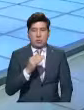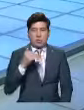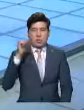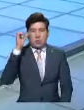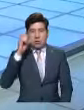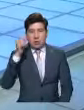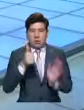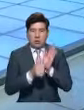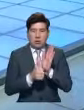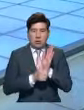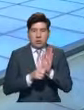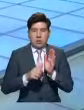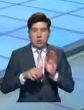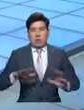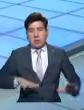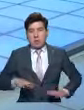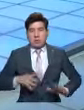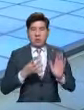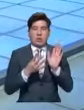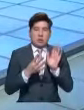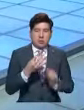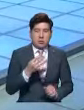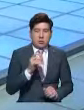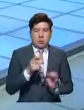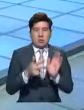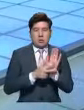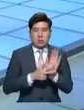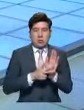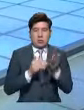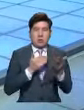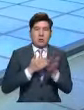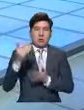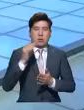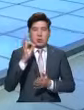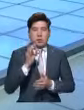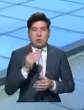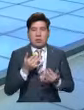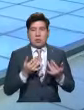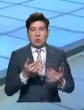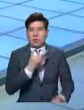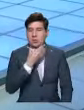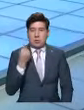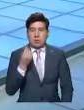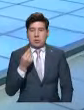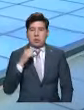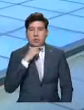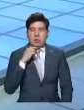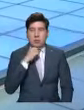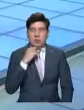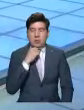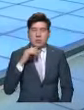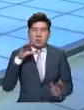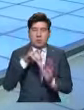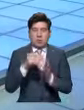жылқы еті 4.8% көтерілді. Баға шарықтап тұр, десе де өнімге сұраныс азаймаған. Ет дегенде бет барма дейді